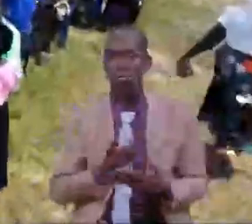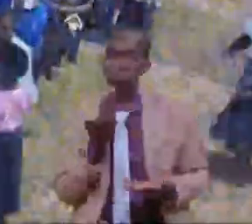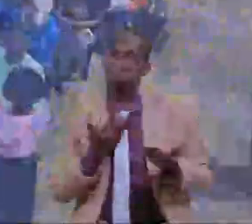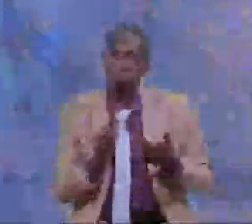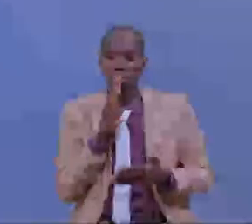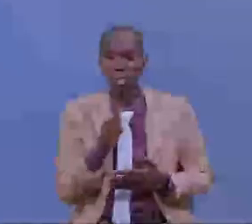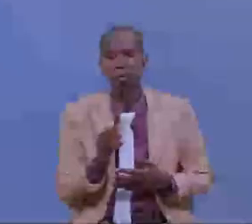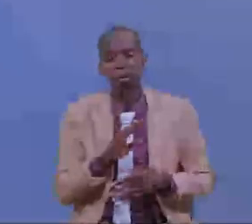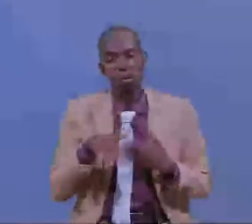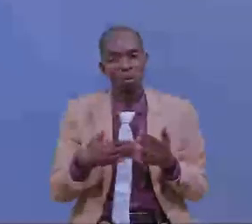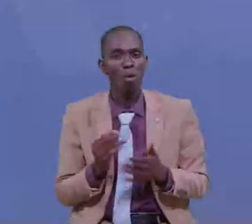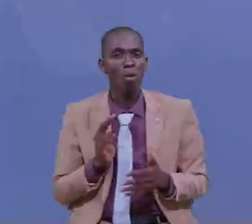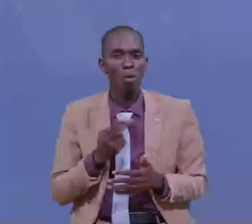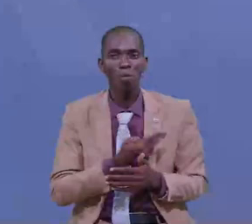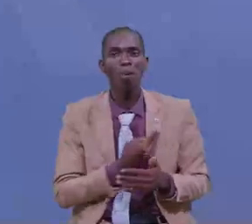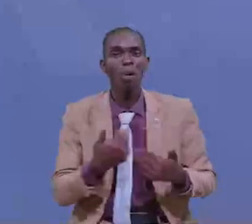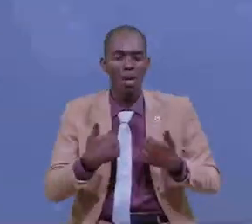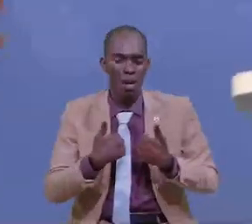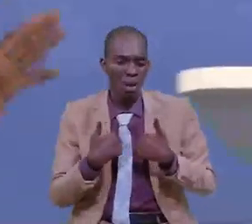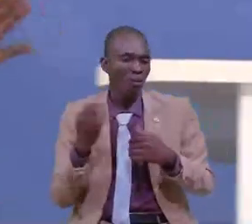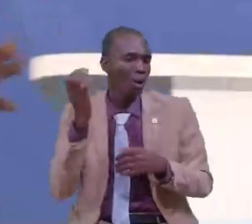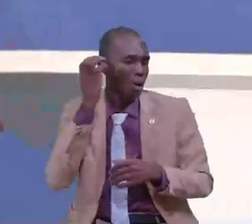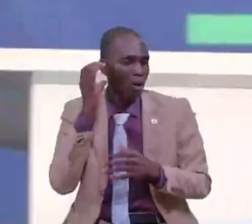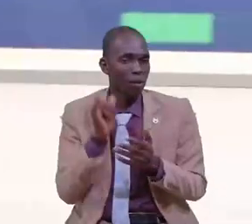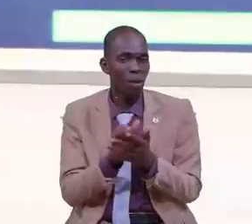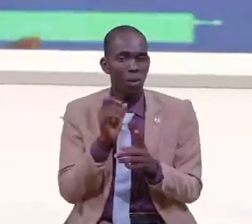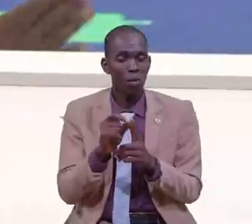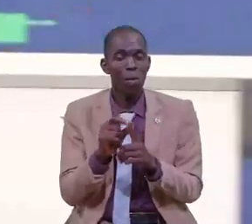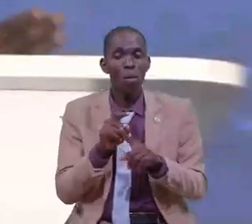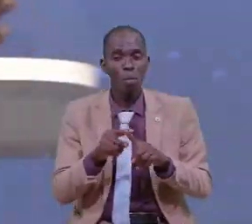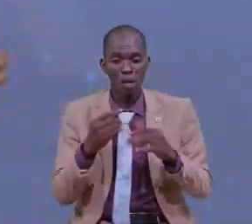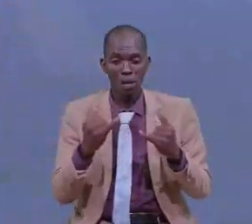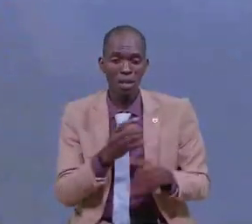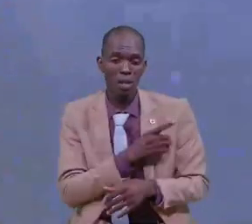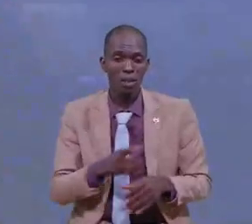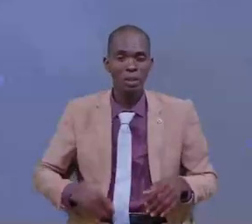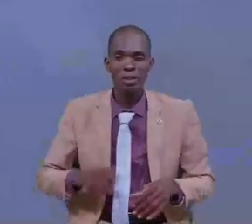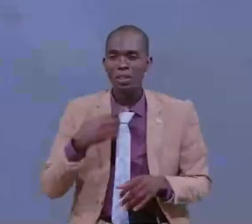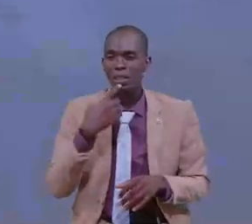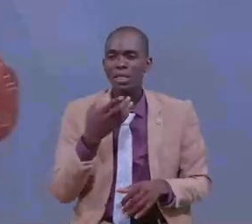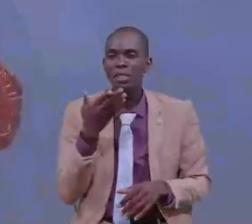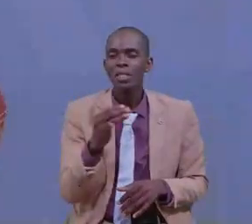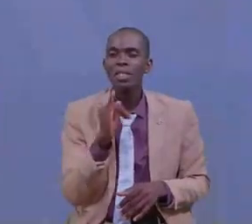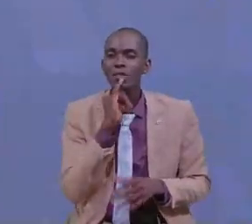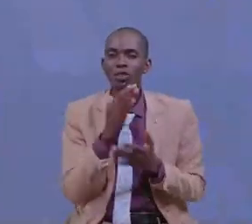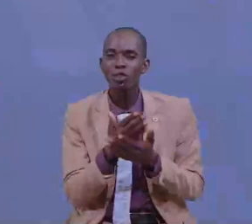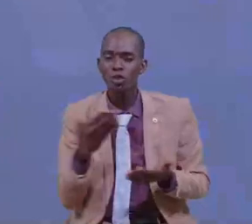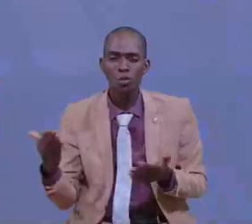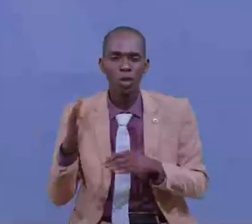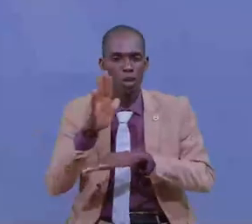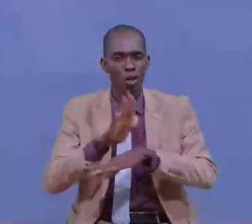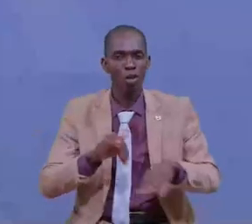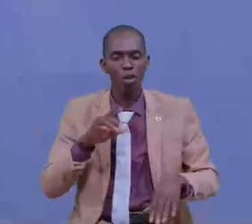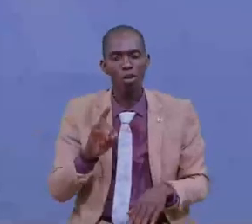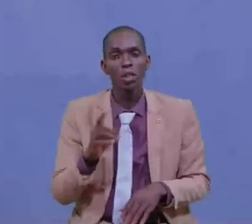Plusieurs, nous tous, nous avons entendu dire ce mot. Nous avons entendu ce mot. Mais David, il dit, il y a quelque chose qui est